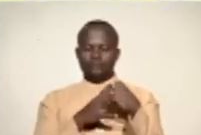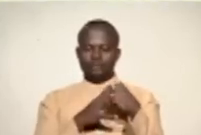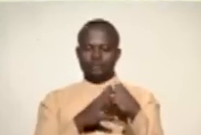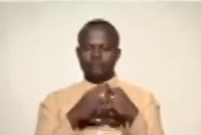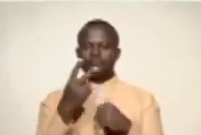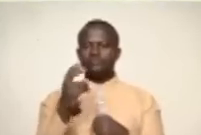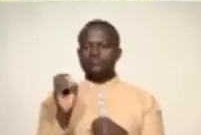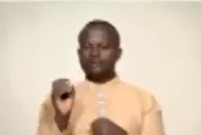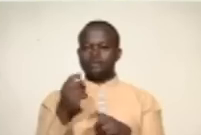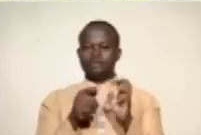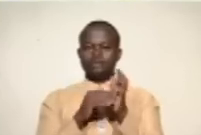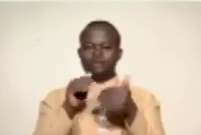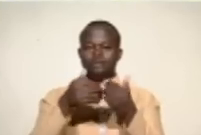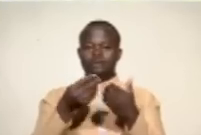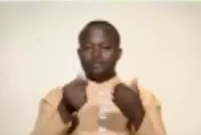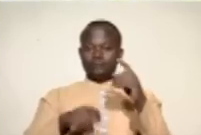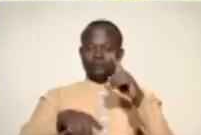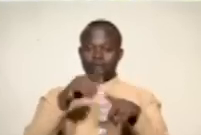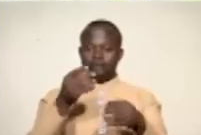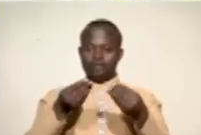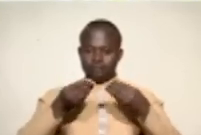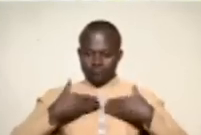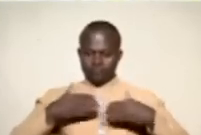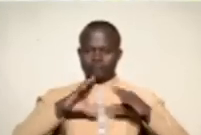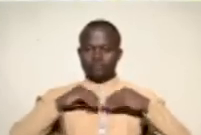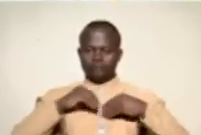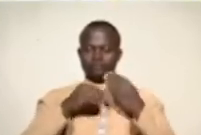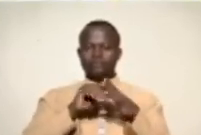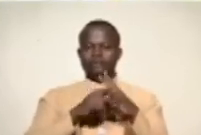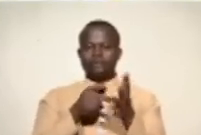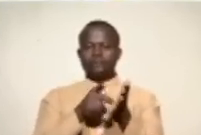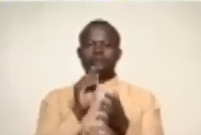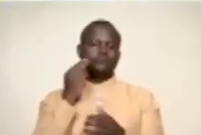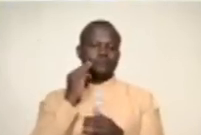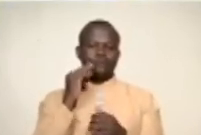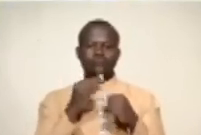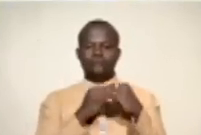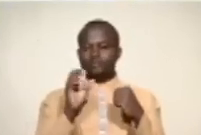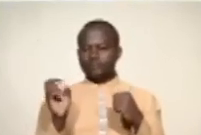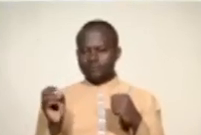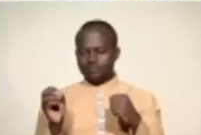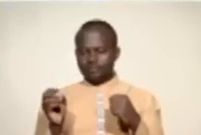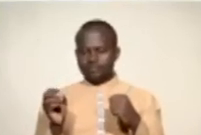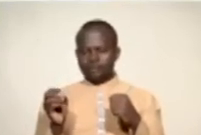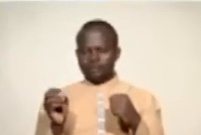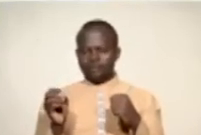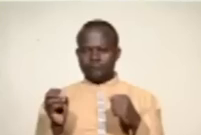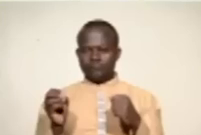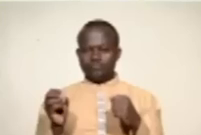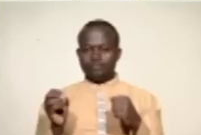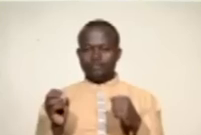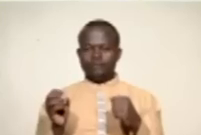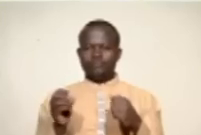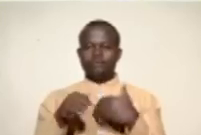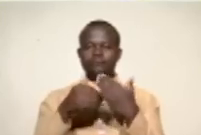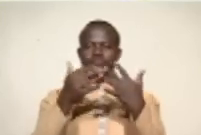900,000,000 ariko abo twari twatsindiye batwemereye twari twatangiye kwishyurwaho ni miliyoni 800 bari